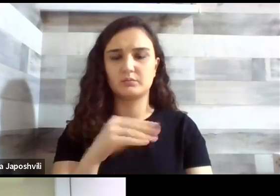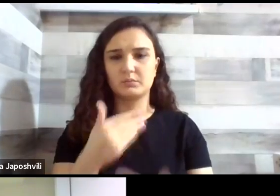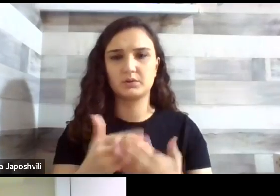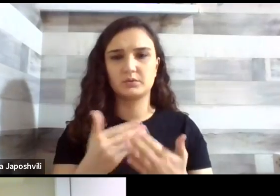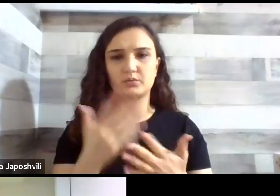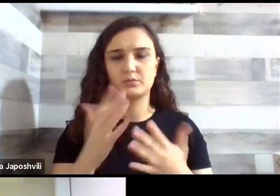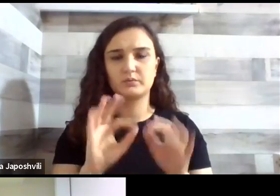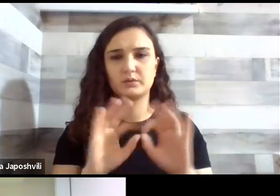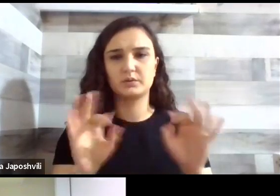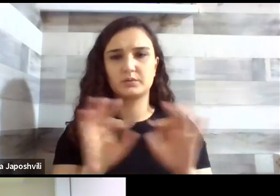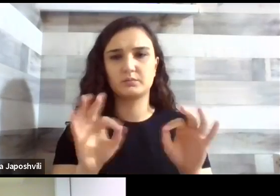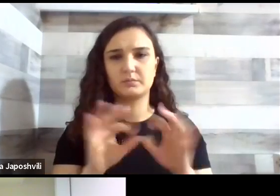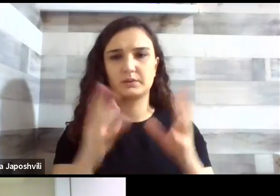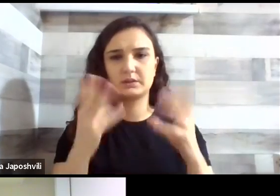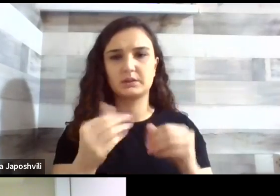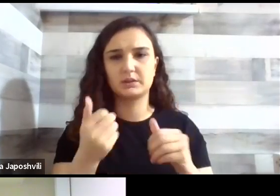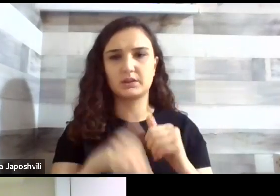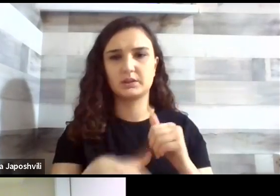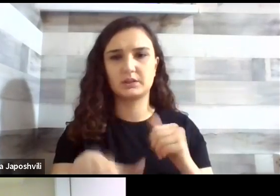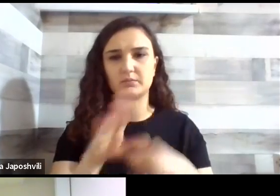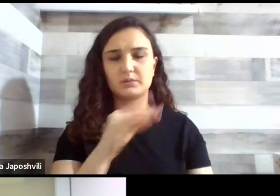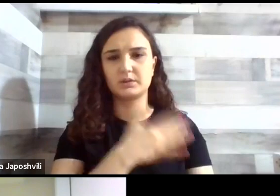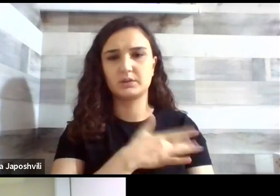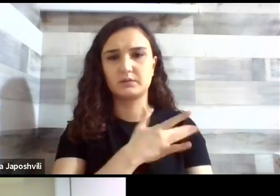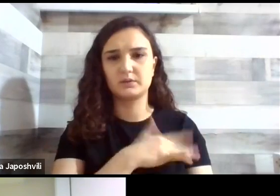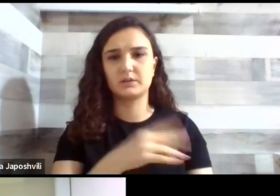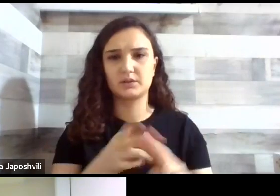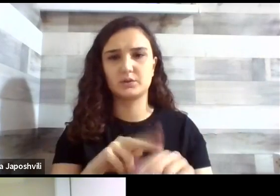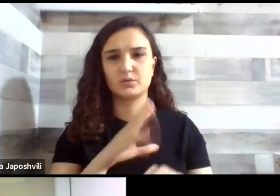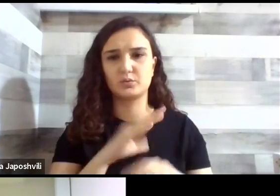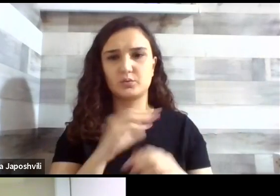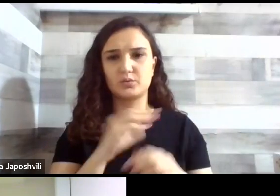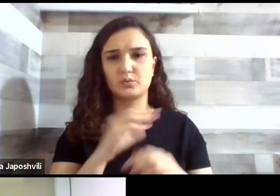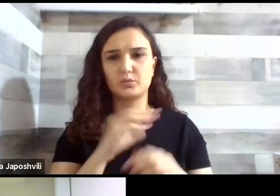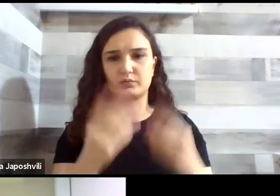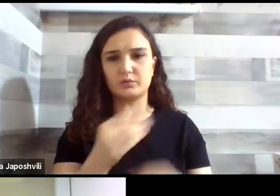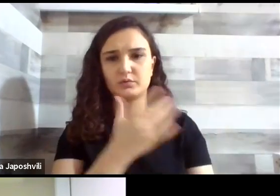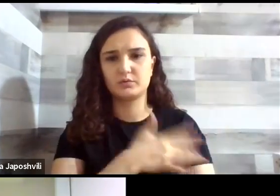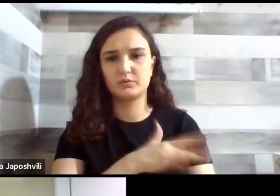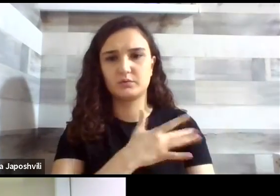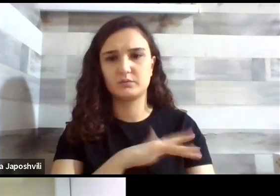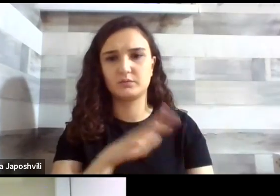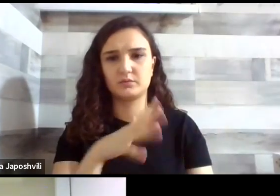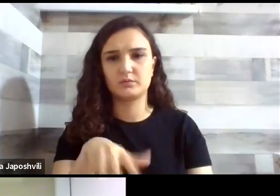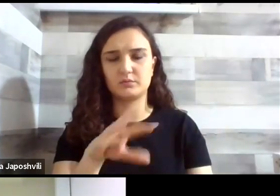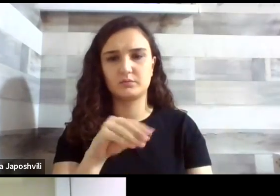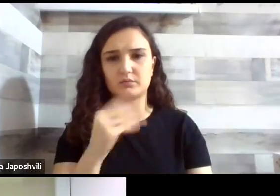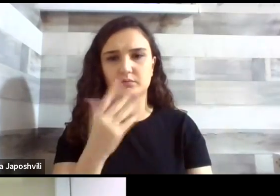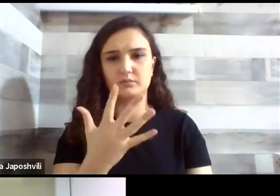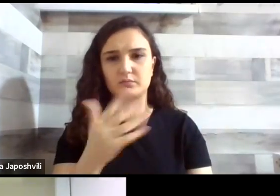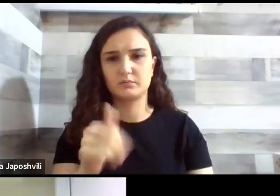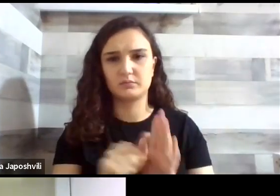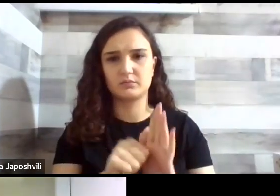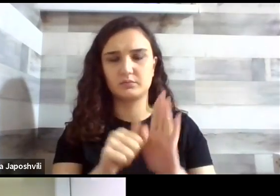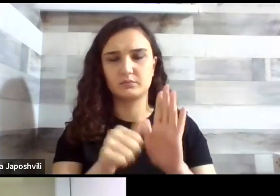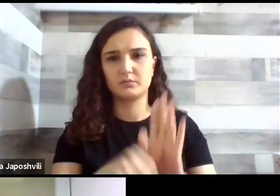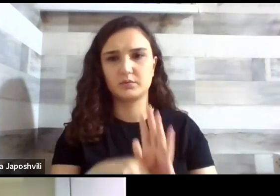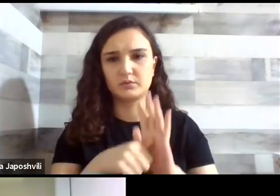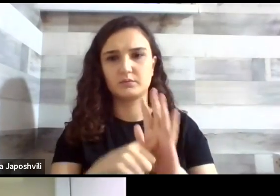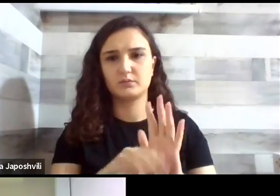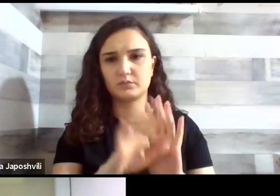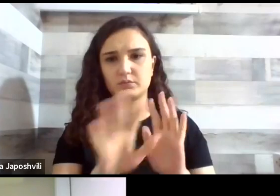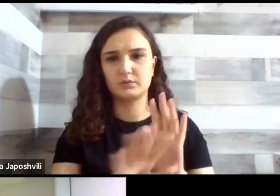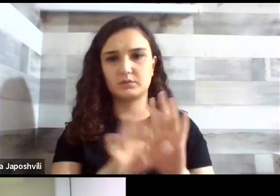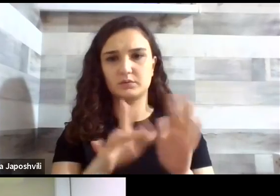კი ვისაუბრებთ დღის ცენტრების სერვისზე. ხო ეს იყო ყოველდღიური სერვისი 5-6 საათიანი